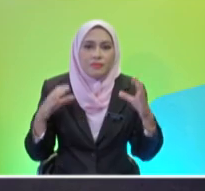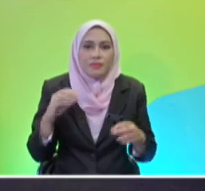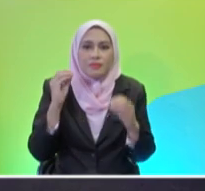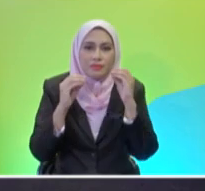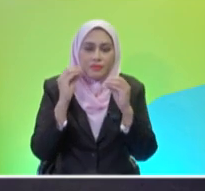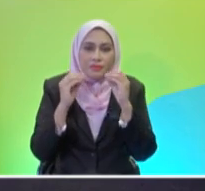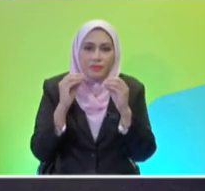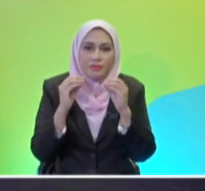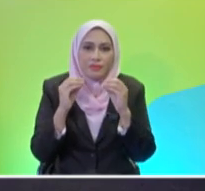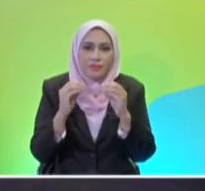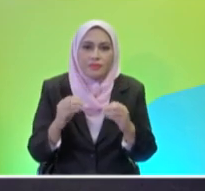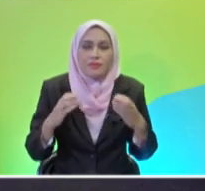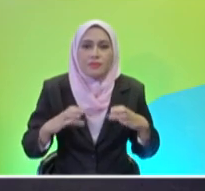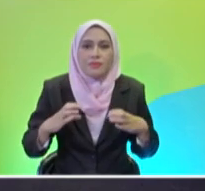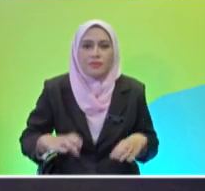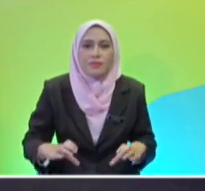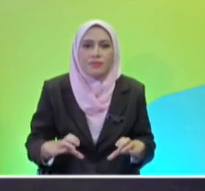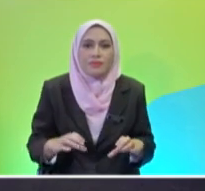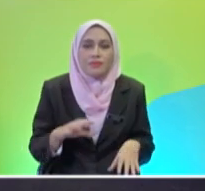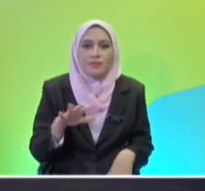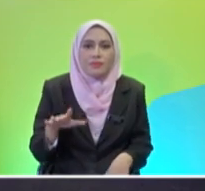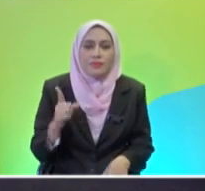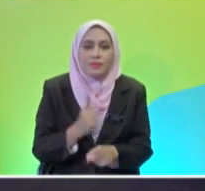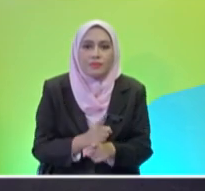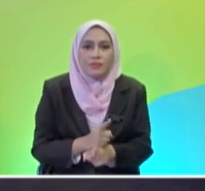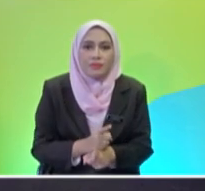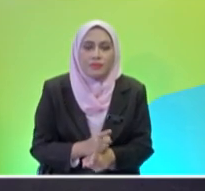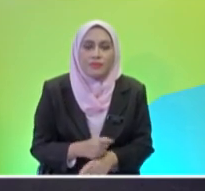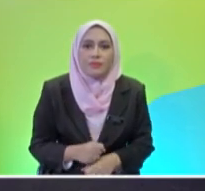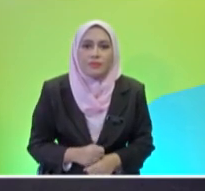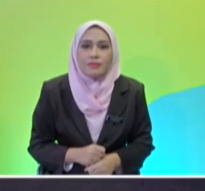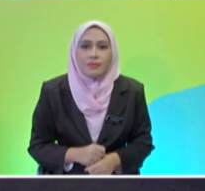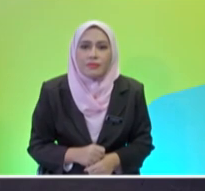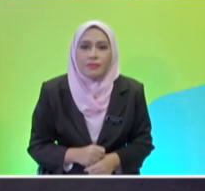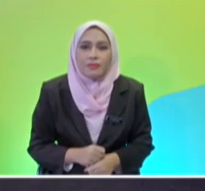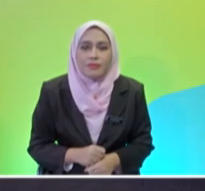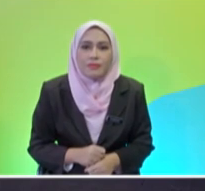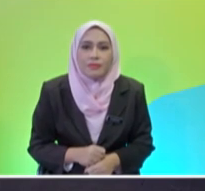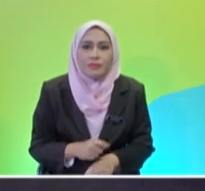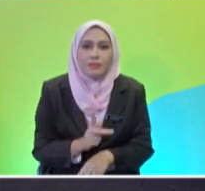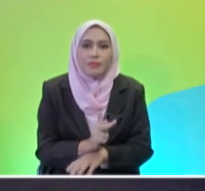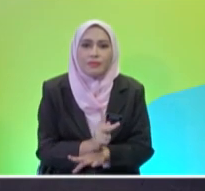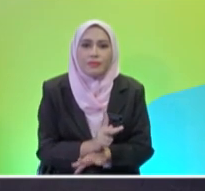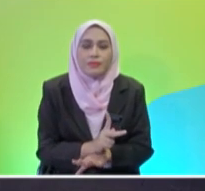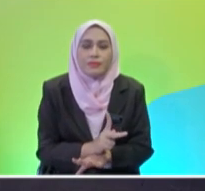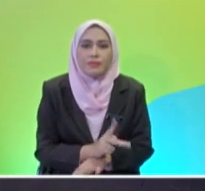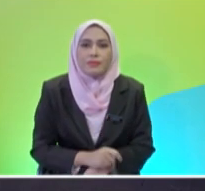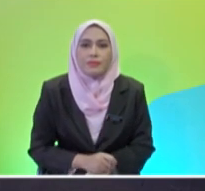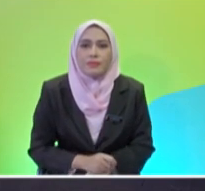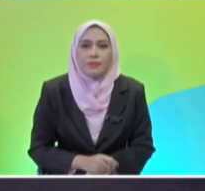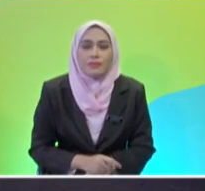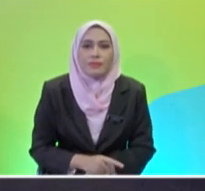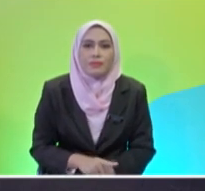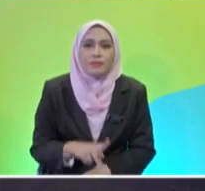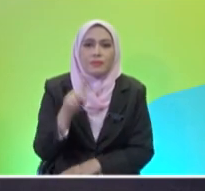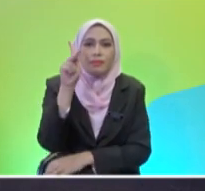eja lagi sekali. Boleh, setiap cikgu. Serangga ini. Okey, kita mula dengan pepatung dulu eh. Okey, satu, dua,